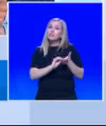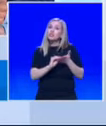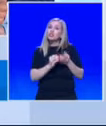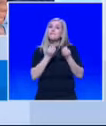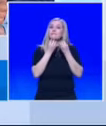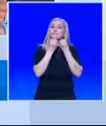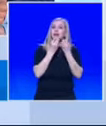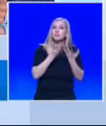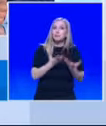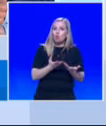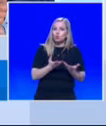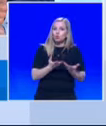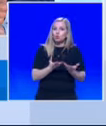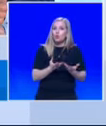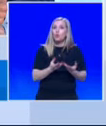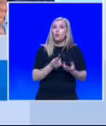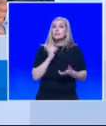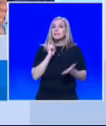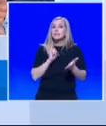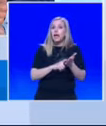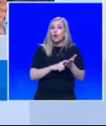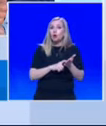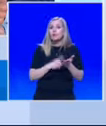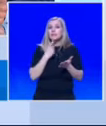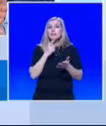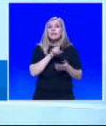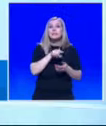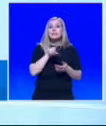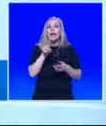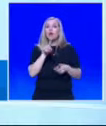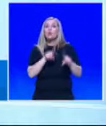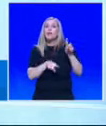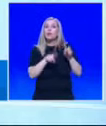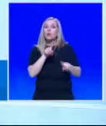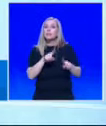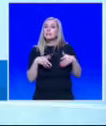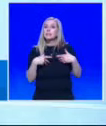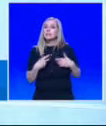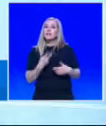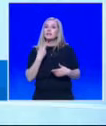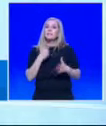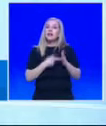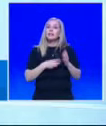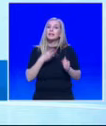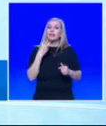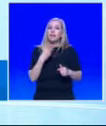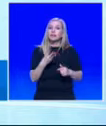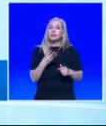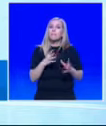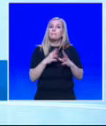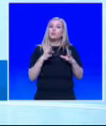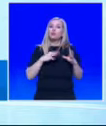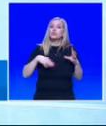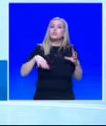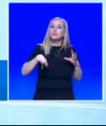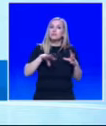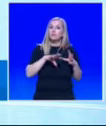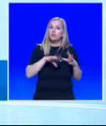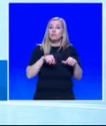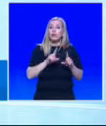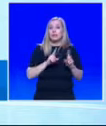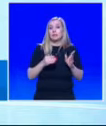възможно закон за някой регулатор да изиска 2/3 мнозинство. И това